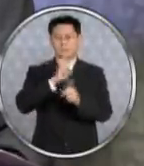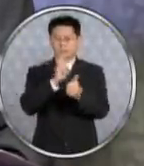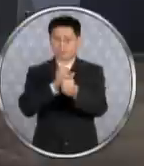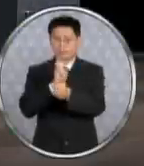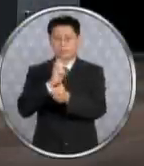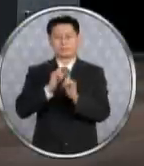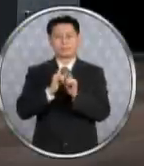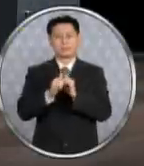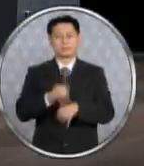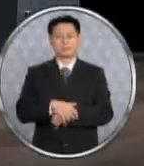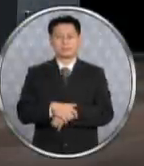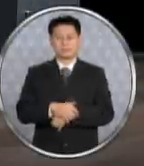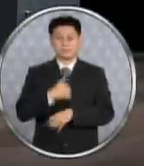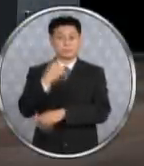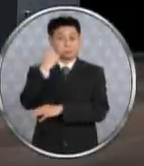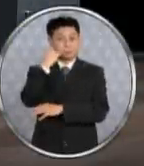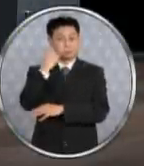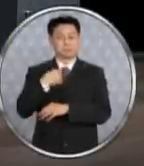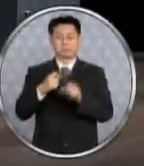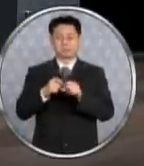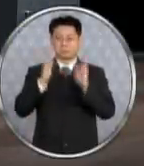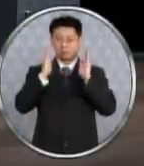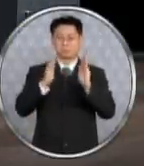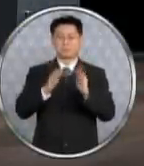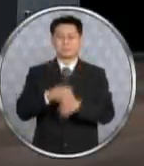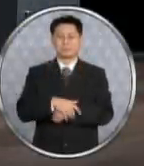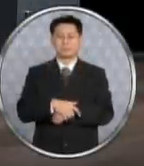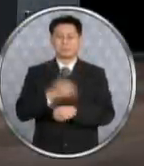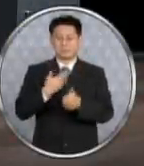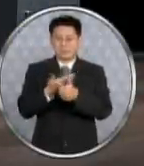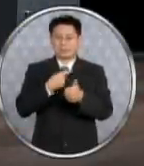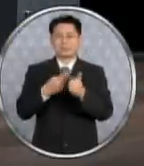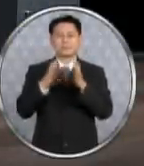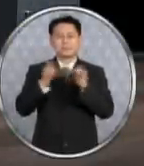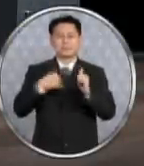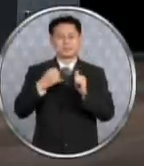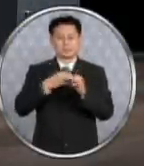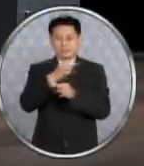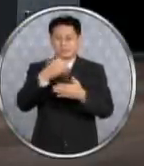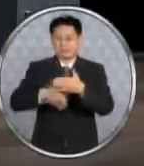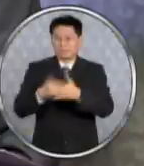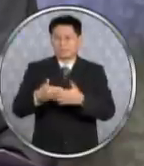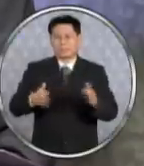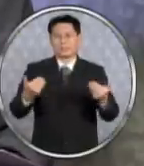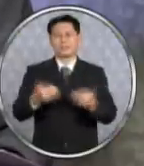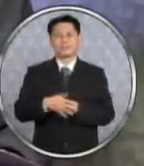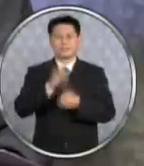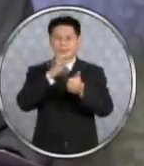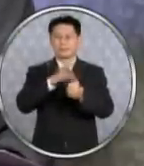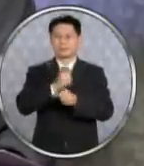民，实现居住正义，减轻人民的经济的负担。我也要跟马总统